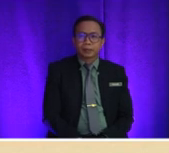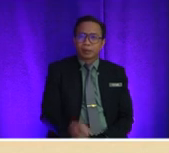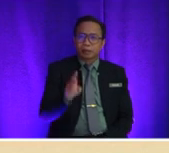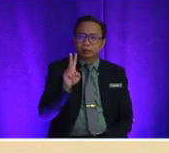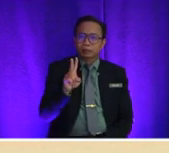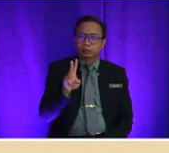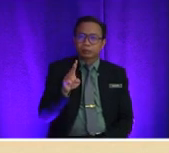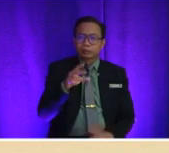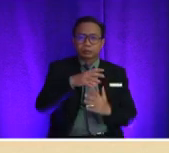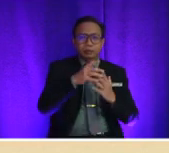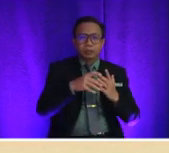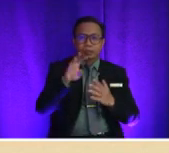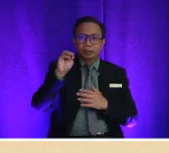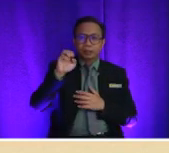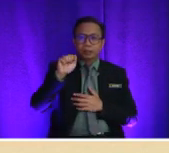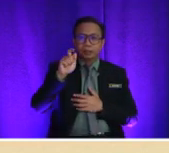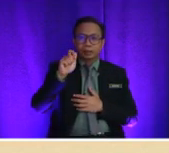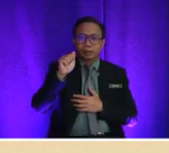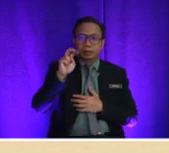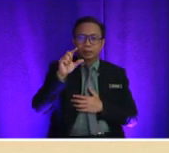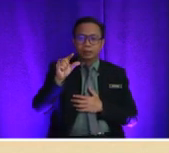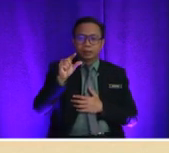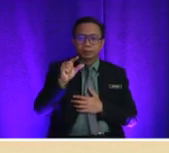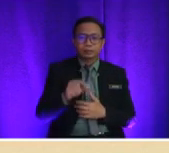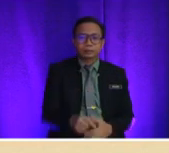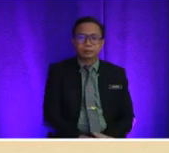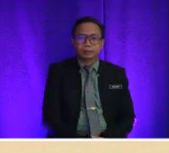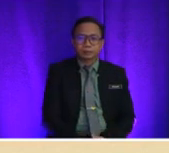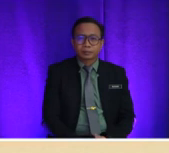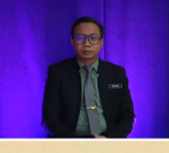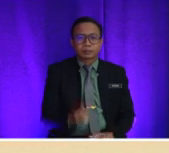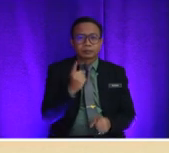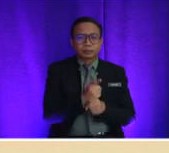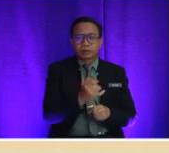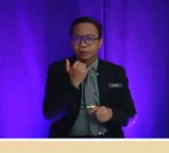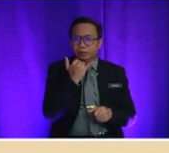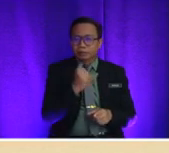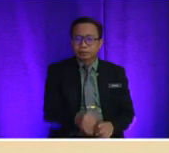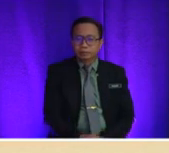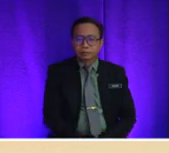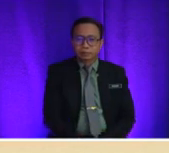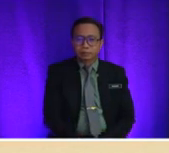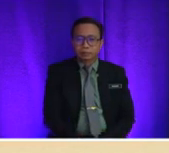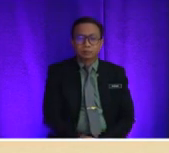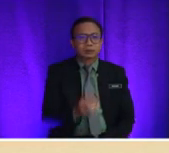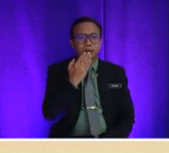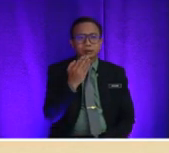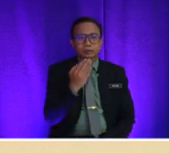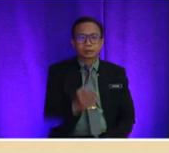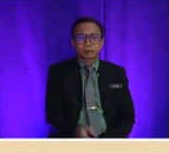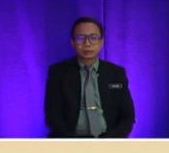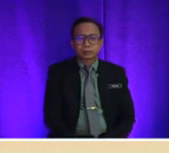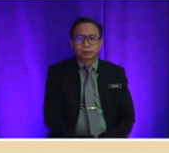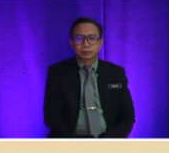induk yang matang kata kunci betul salah Oke terima kasih betul oke